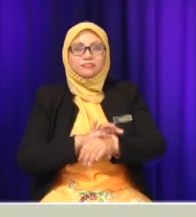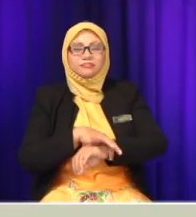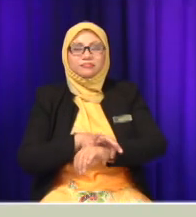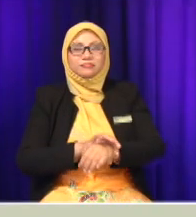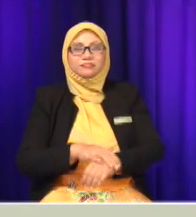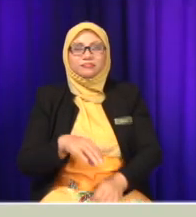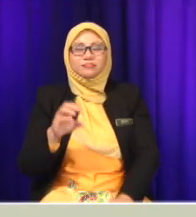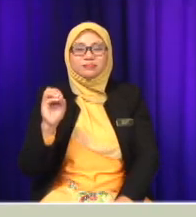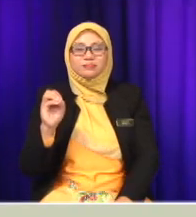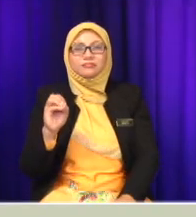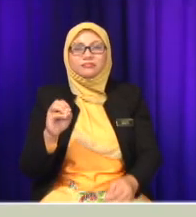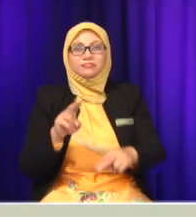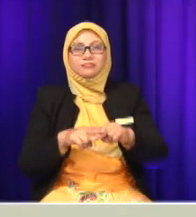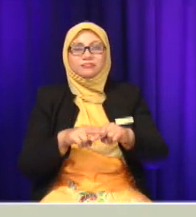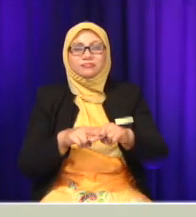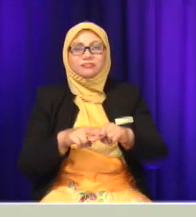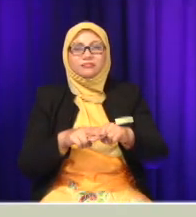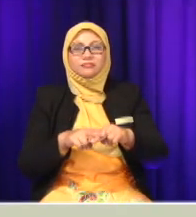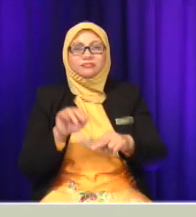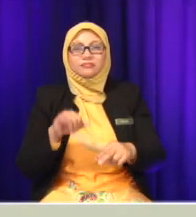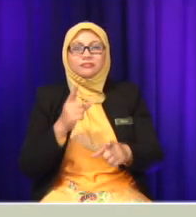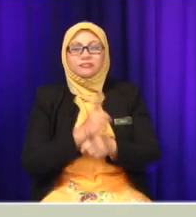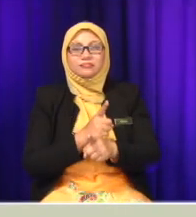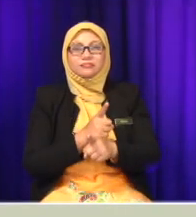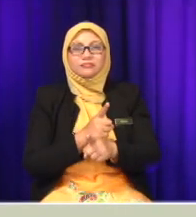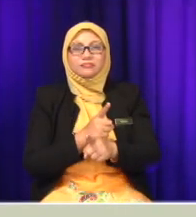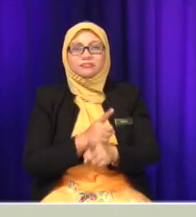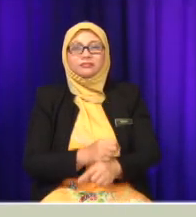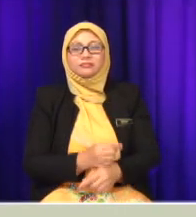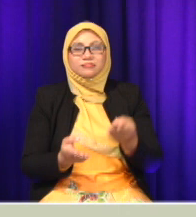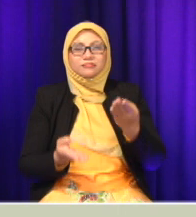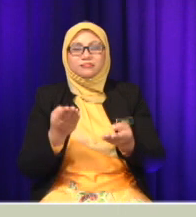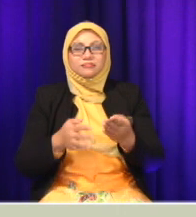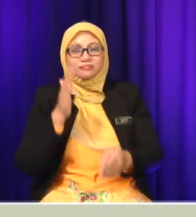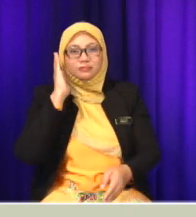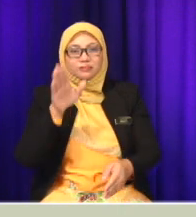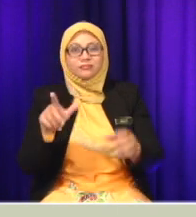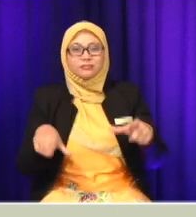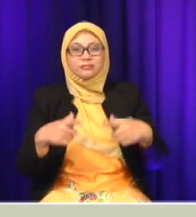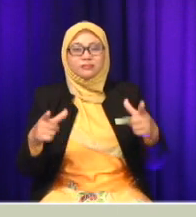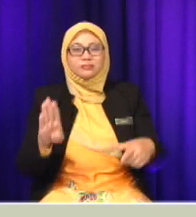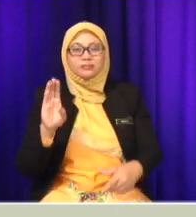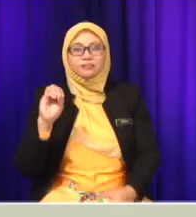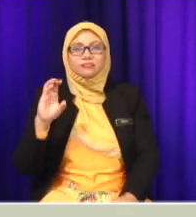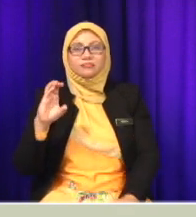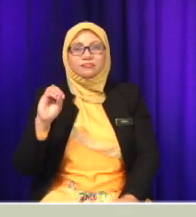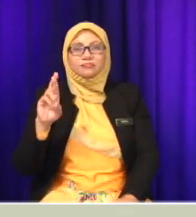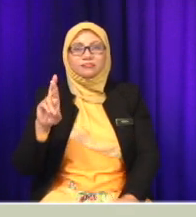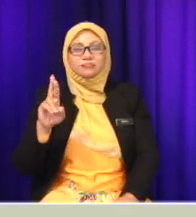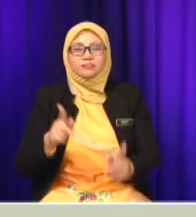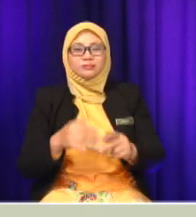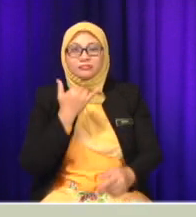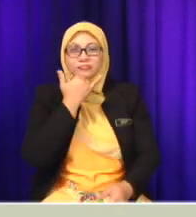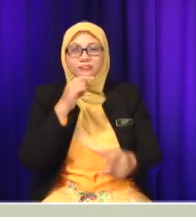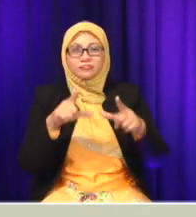betul kalau salah kedudukan gelang omboh kemungkinan kebocoran pada gelang omboh tetap akan berlaku baik kalau kita lihat